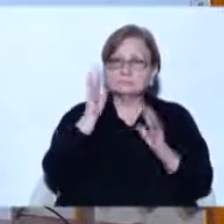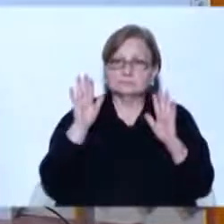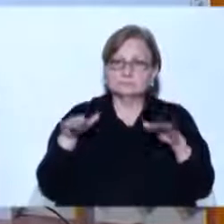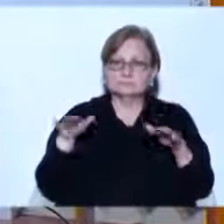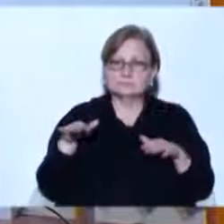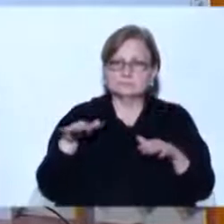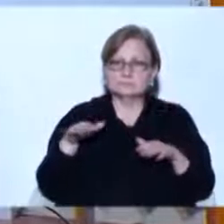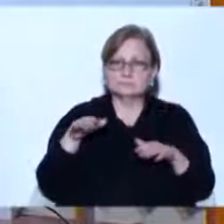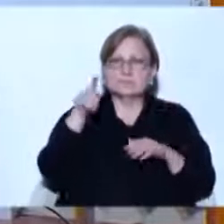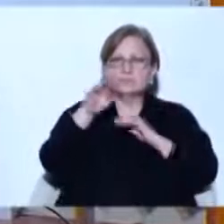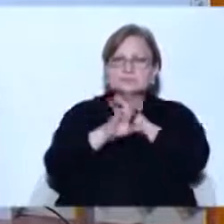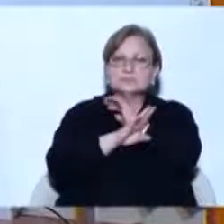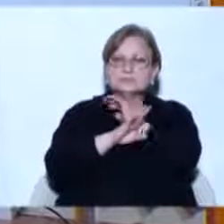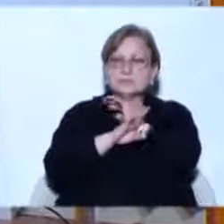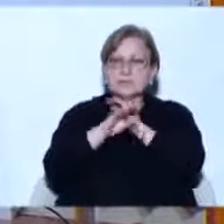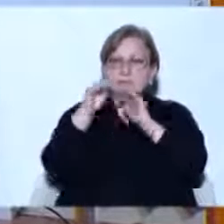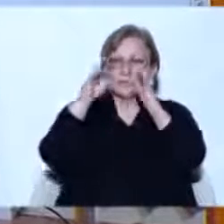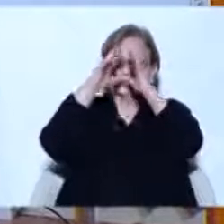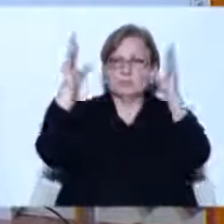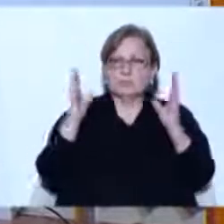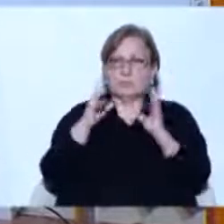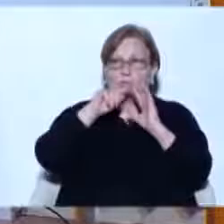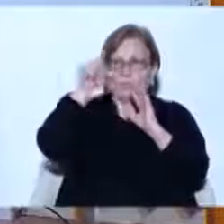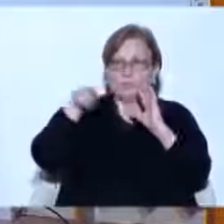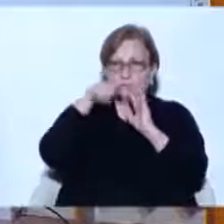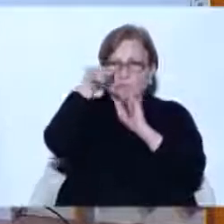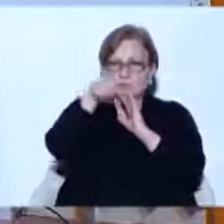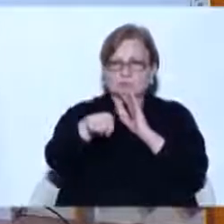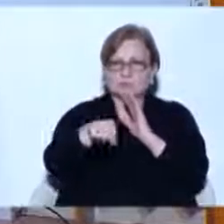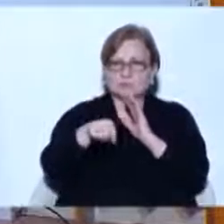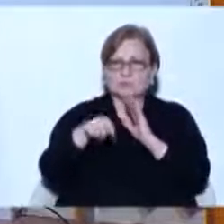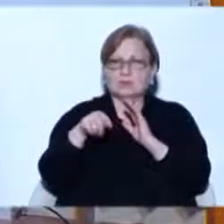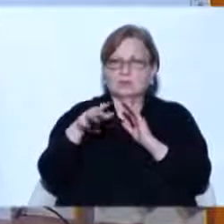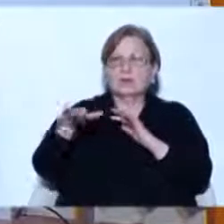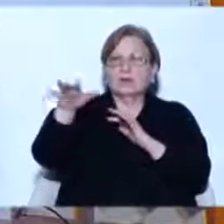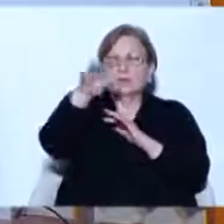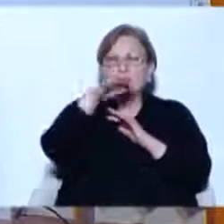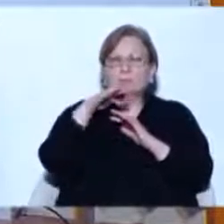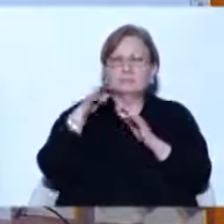ცხოვრობდა ცაცხვის ხეზე, ფუღუროში. ველური ფუტკრები